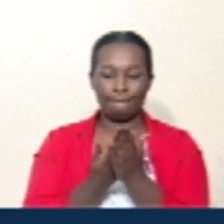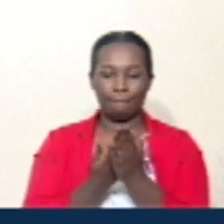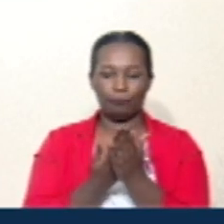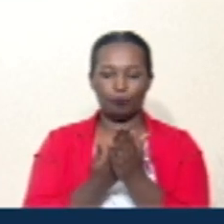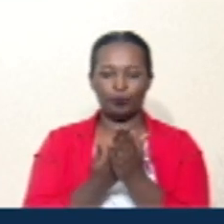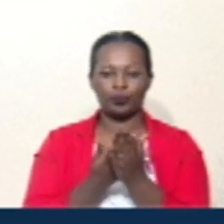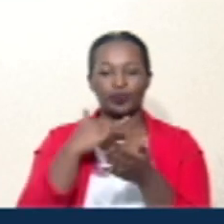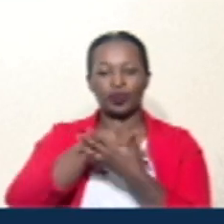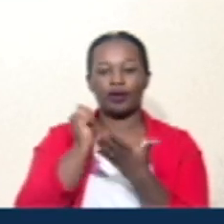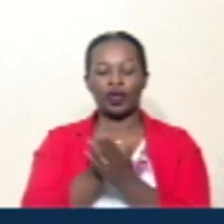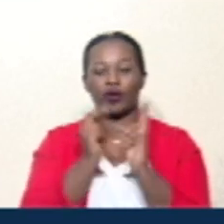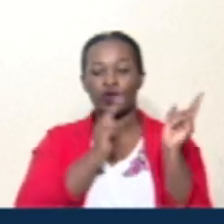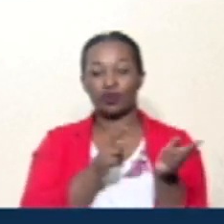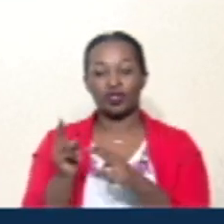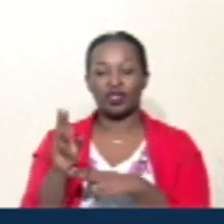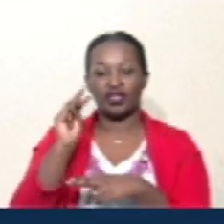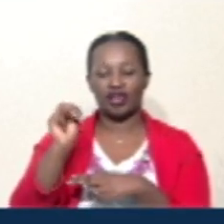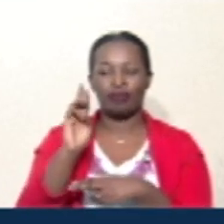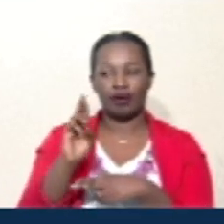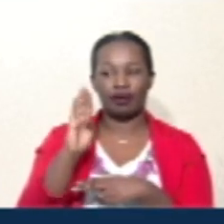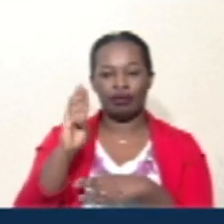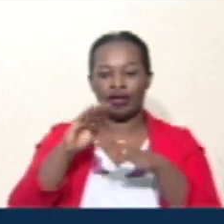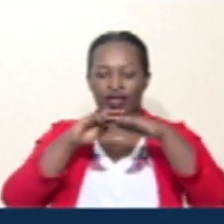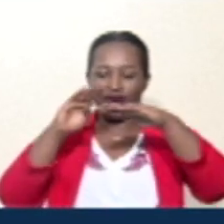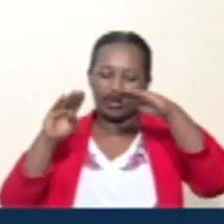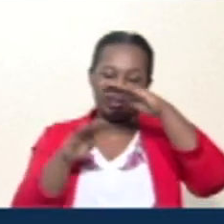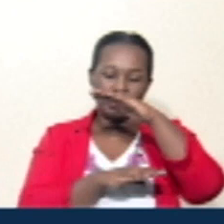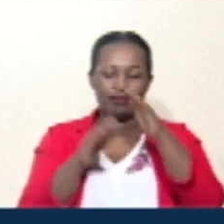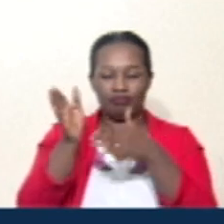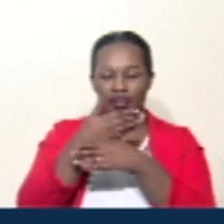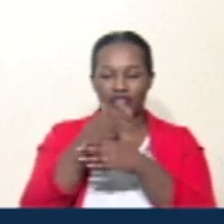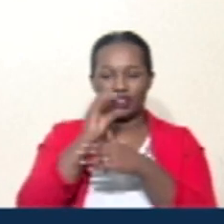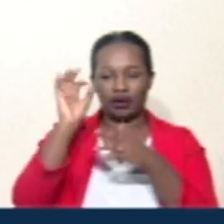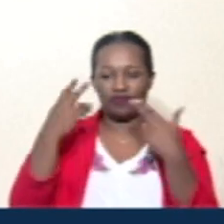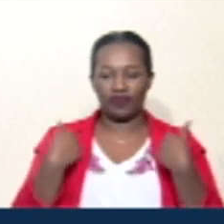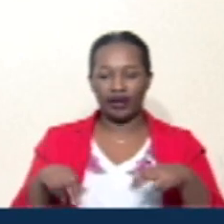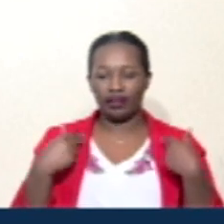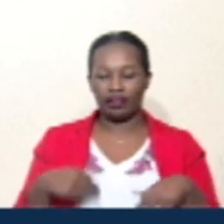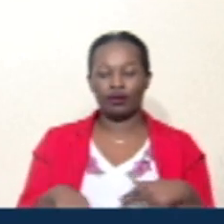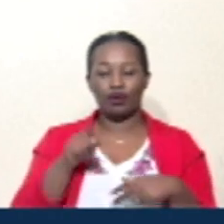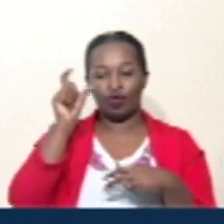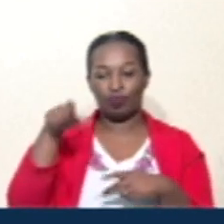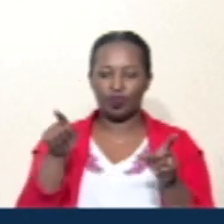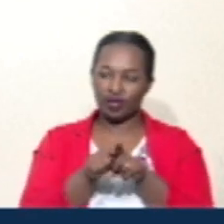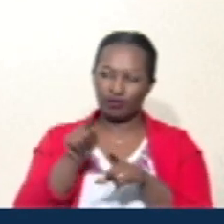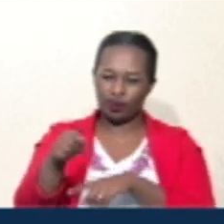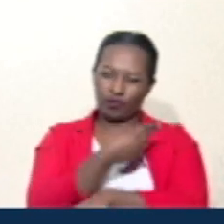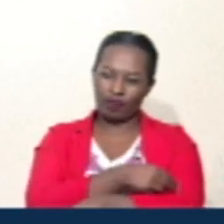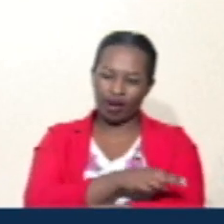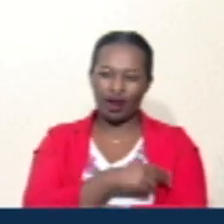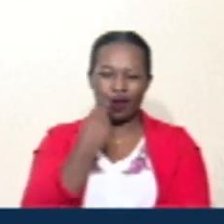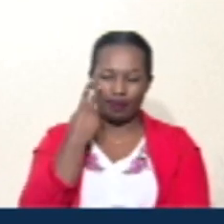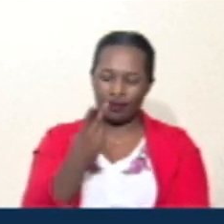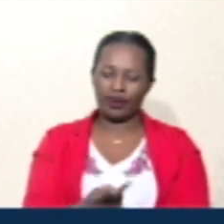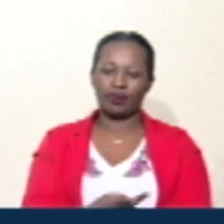haza ko n'ubundi MRB zabikiri under Ministry of Health n'ubundi wiri umuntu nk'uwo mu buryo bwa kiganga wagaragayeho yuko ari